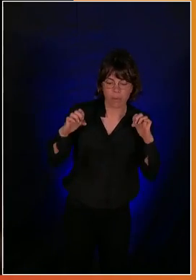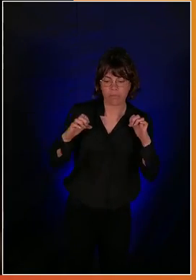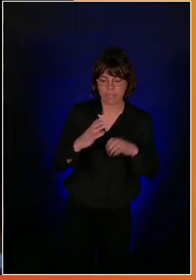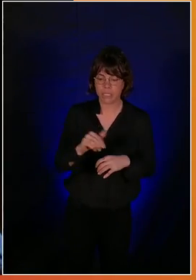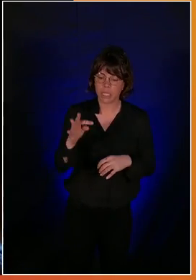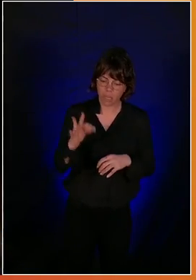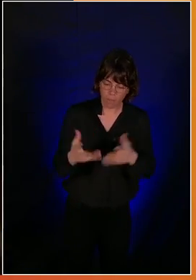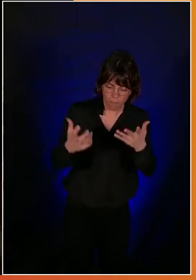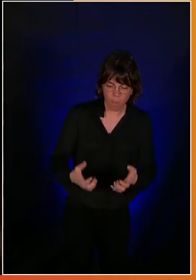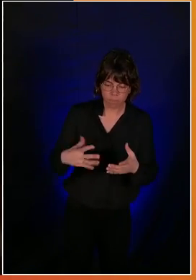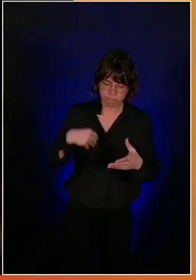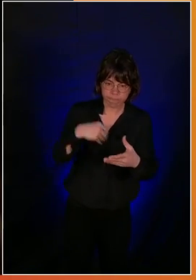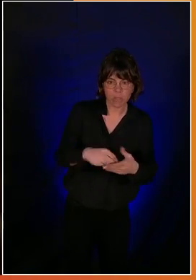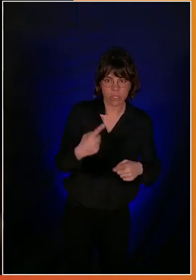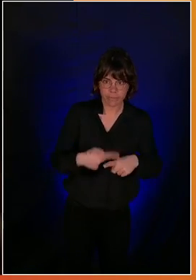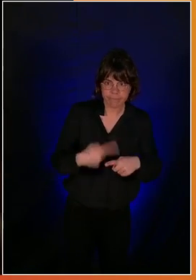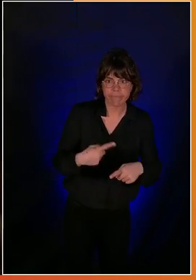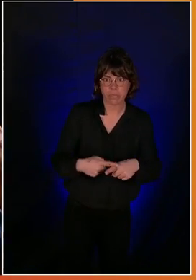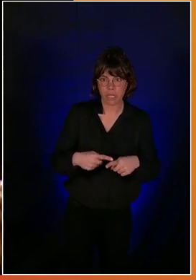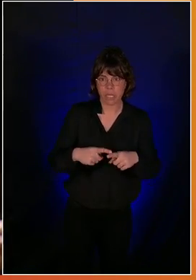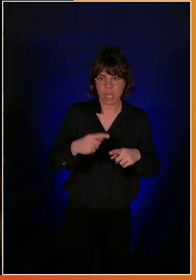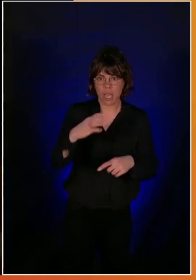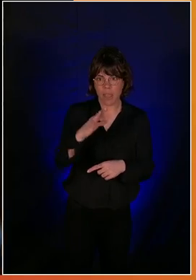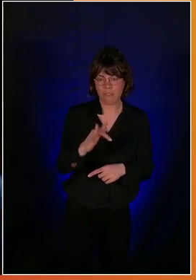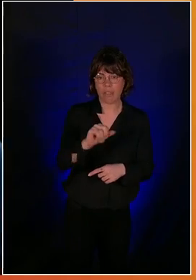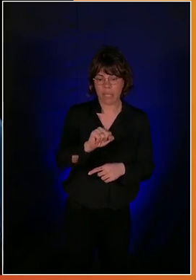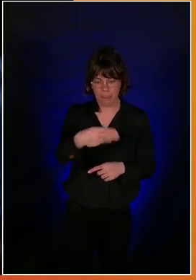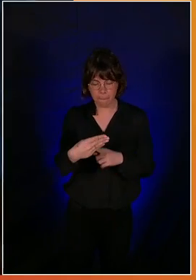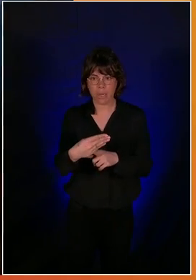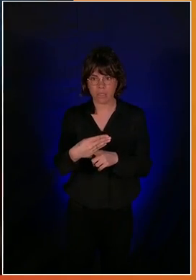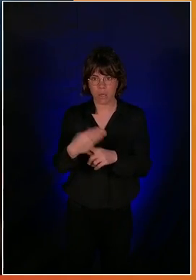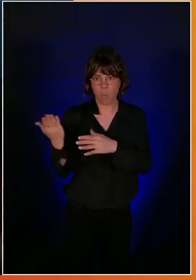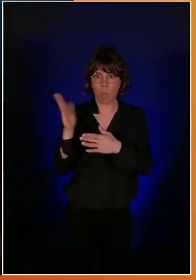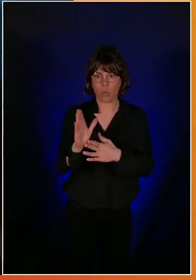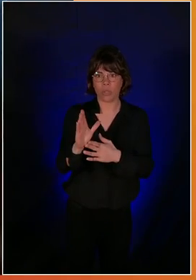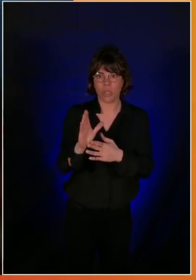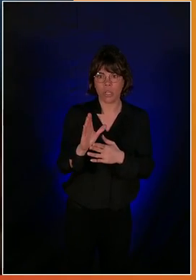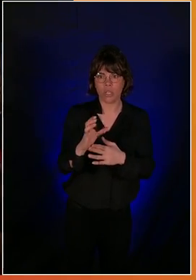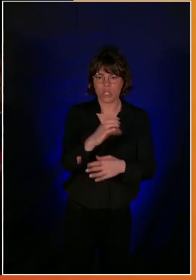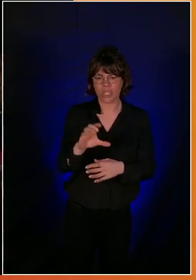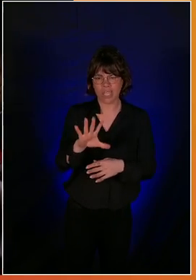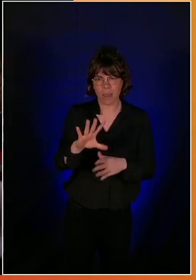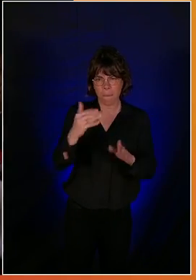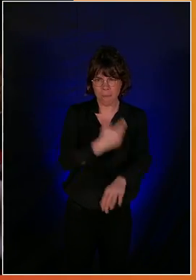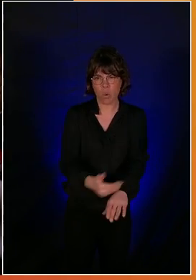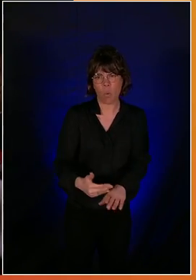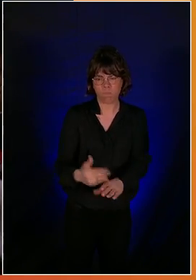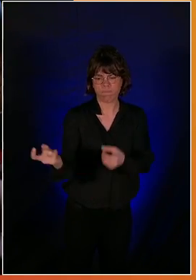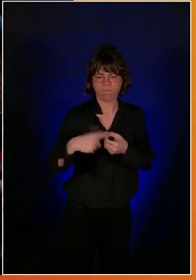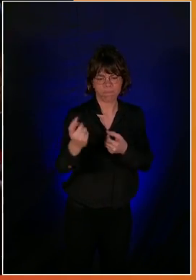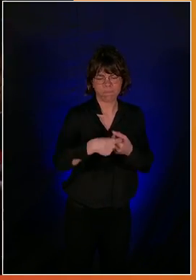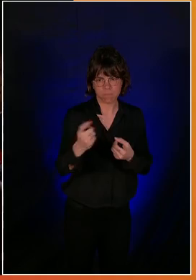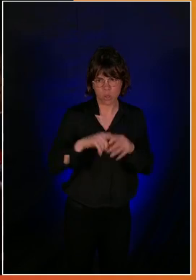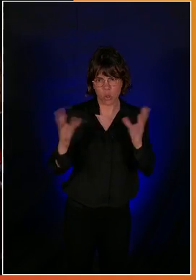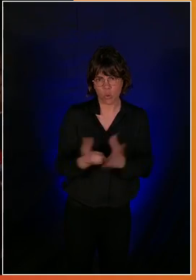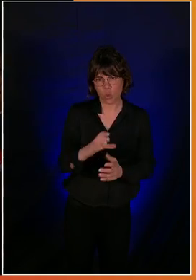s'engage à se rapprocher de la fédération syndicale mondiale FSM qui représente 155 millions d'affiliés dans